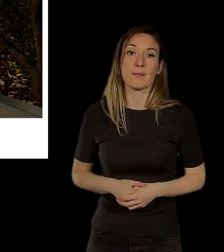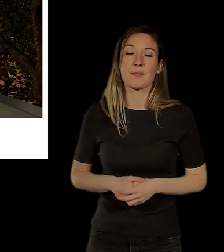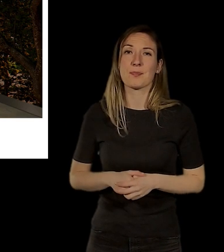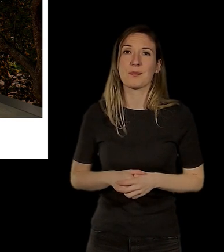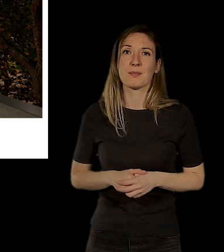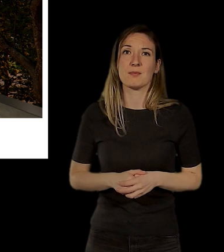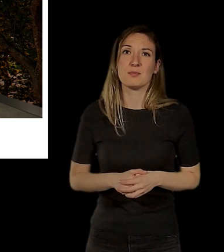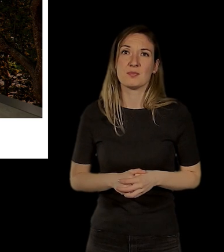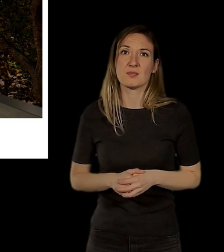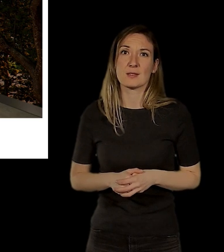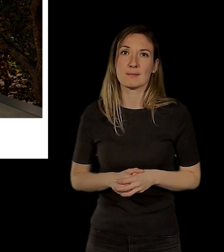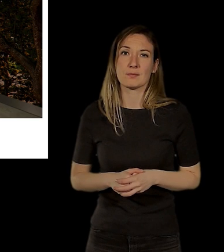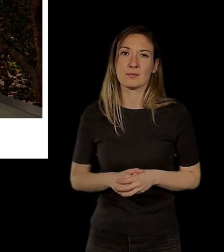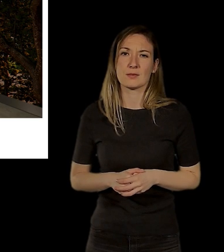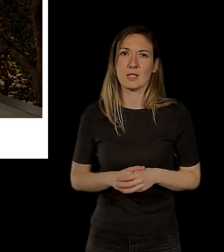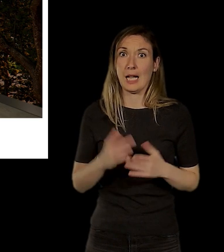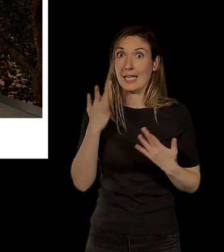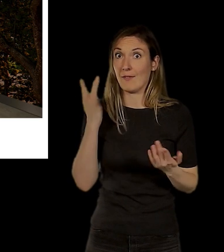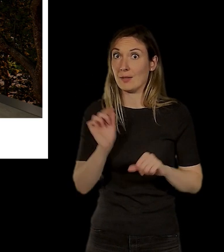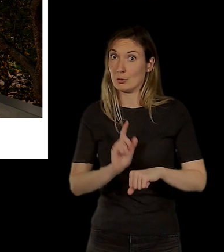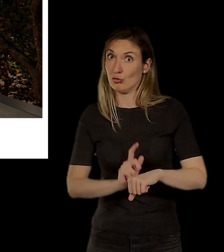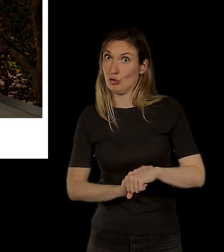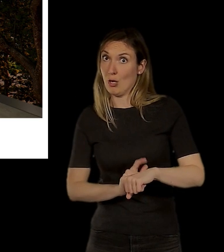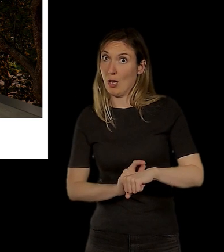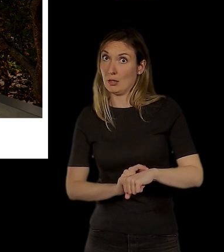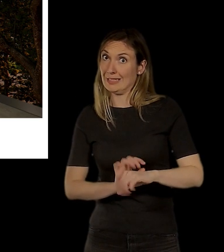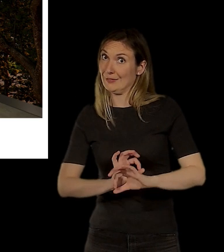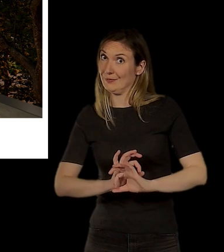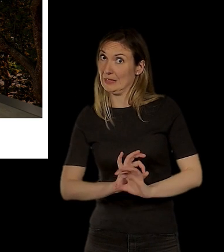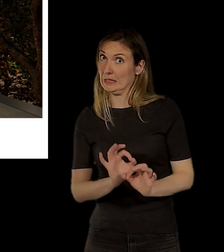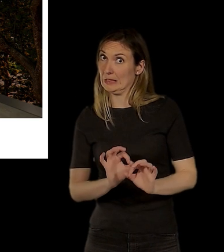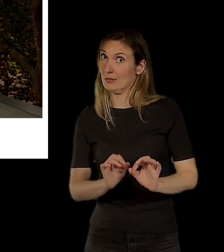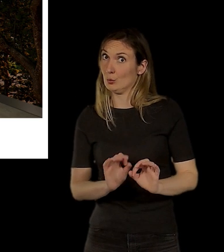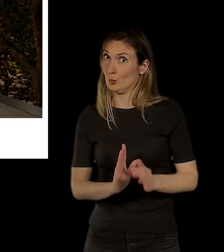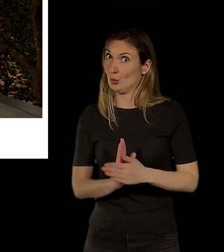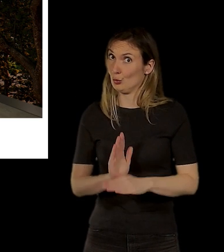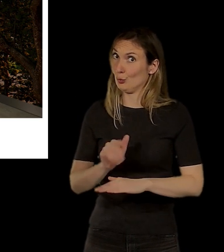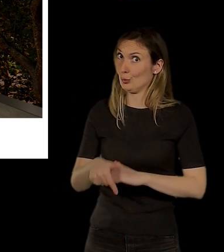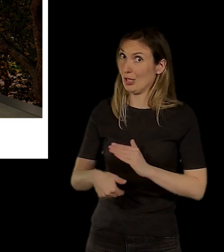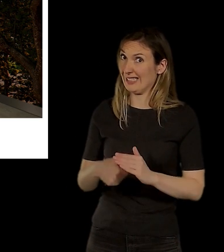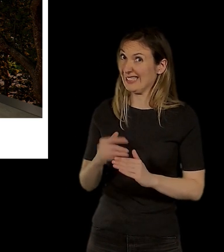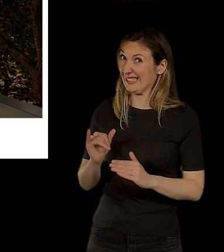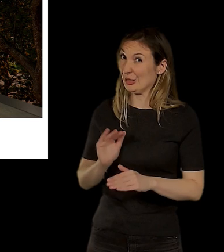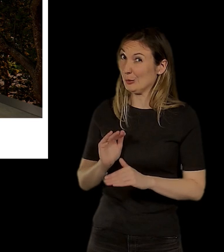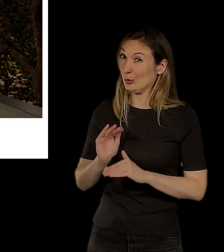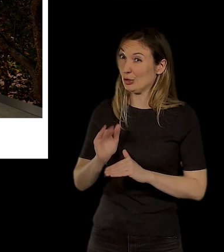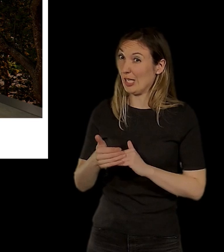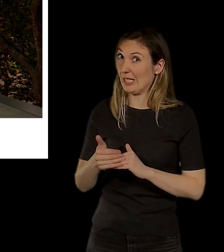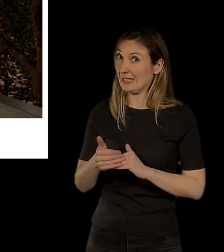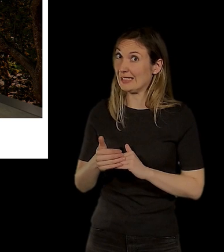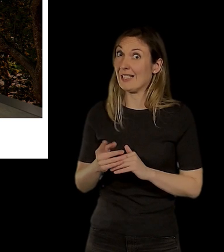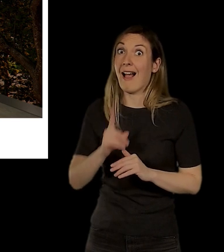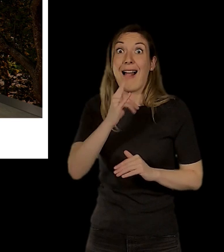slov. Nevím, jestli už nepřetahuju časově. Už trošičku? Ale